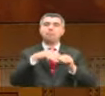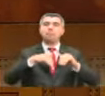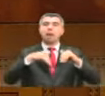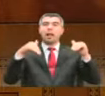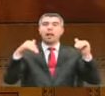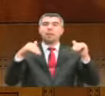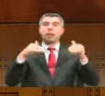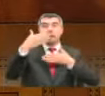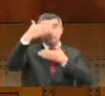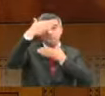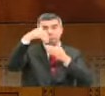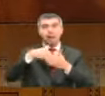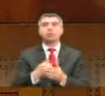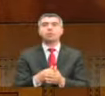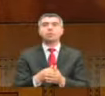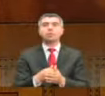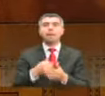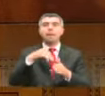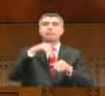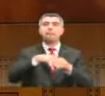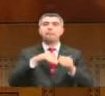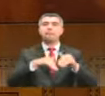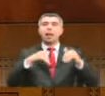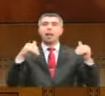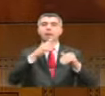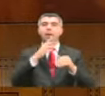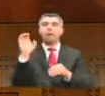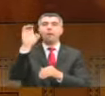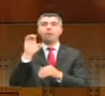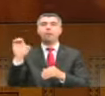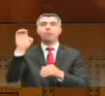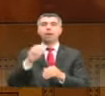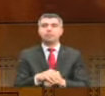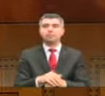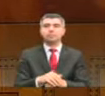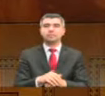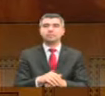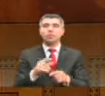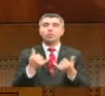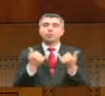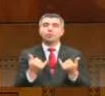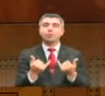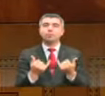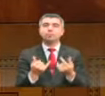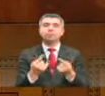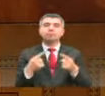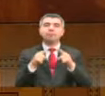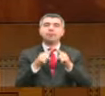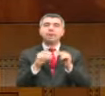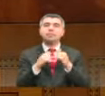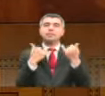المغربي والبرلمان الأوروبي، التي تعقد اجتماعها السنوي